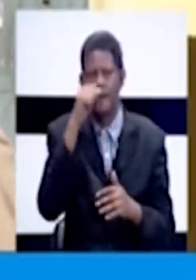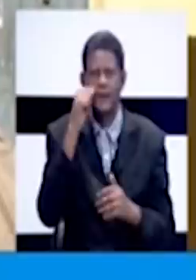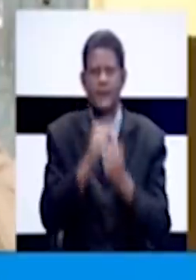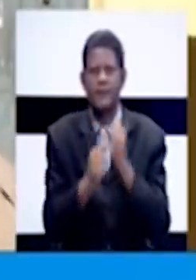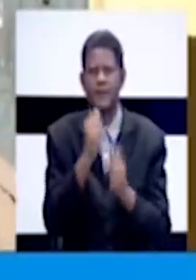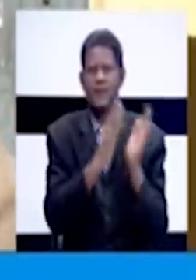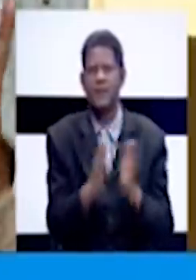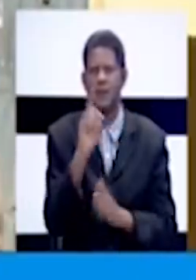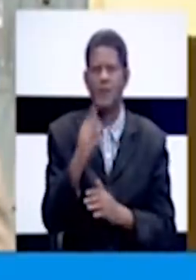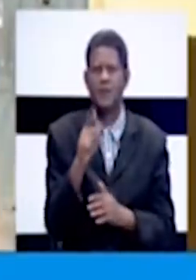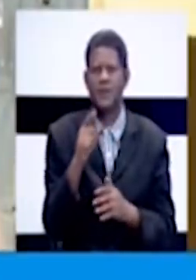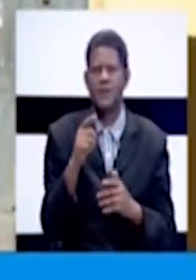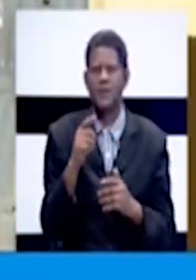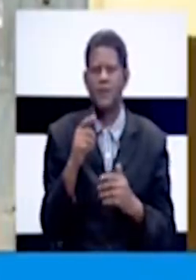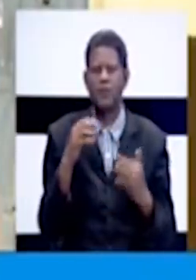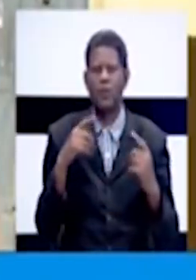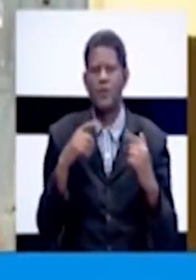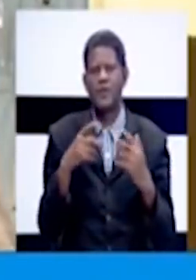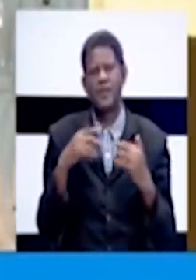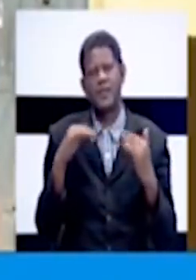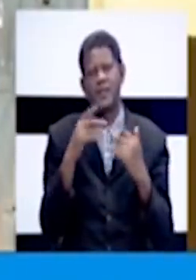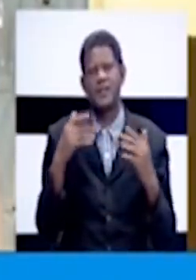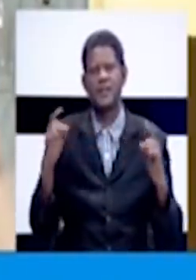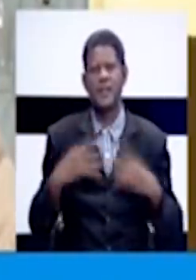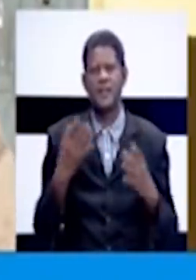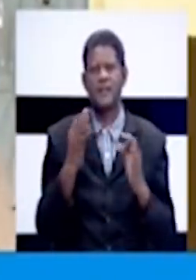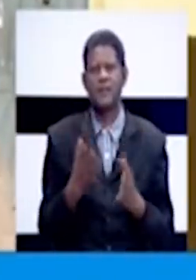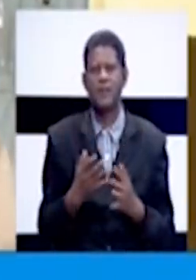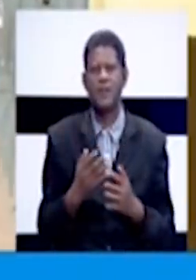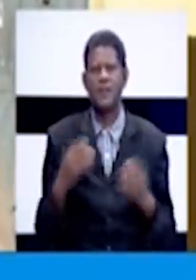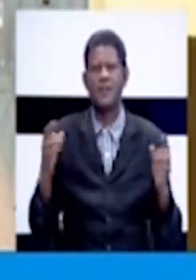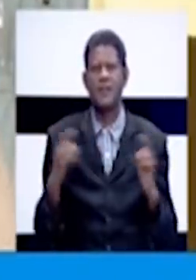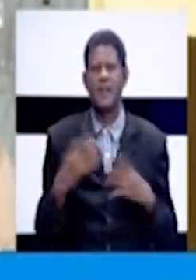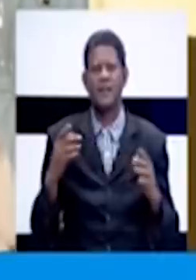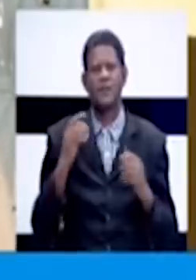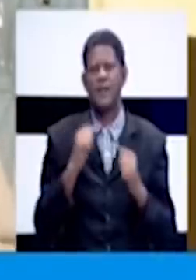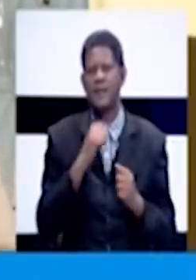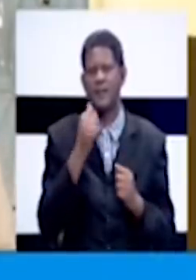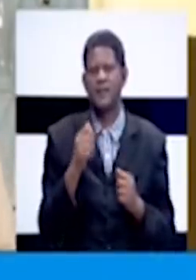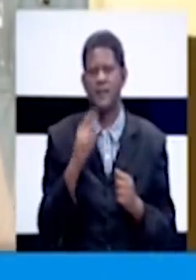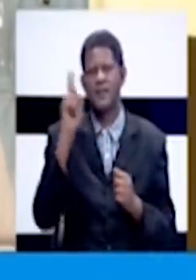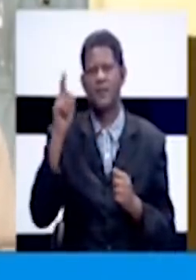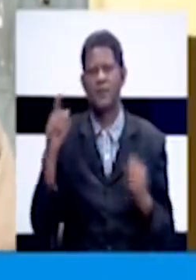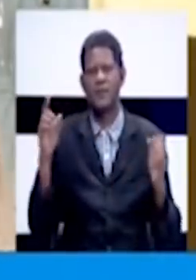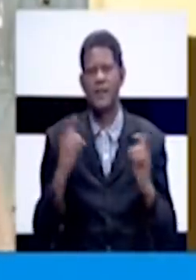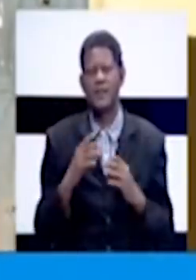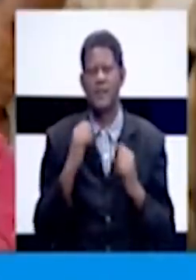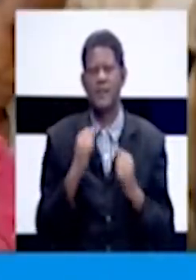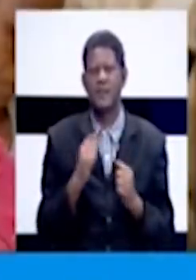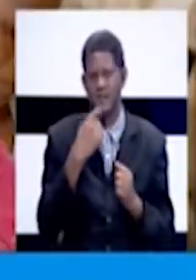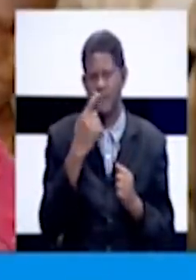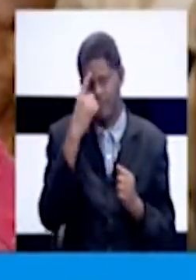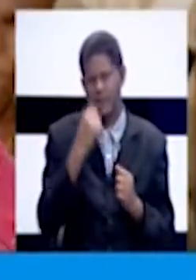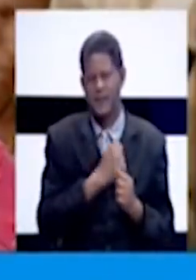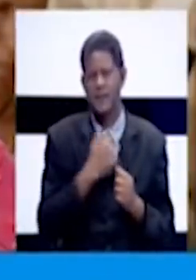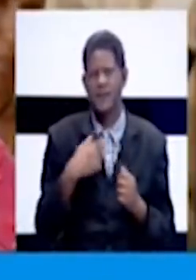ዘለዎ። በዚ ዘኒአ ተኽሱ ክዳሃል ኣይብሉን ክዳናገፅ የብሉን ክዳናገፂ እውን ኣይኽእልን ክዳናገፂ እዩ ዝብል እምነት እውን ስለ ዘይብለይ ማለት እዩ። ያው